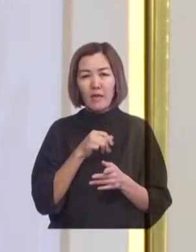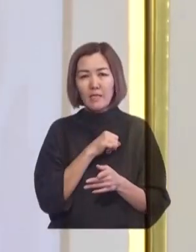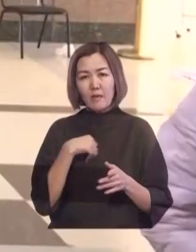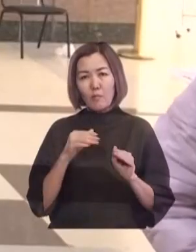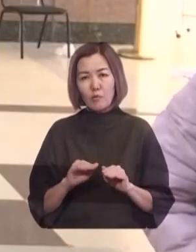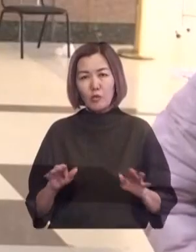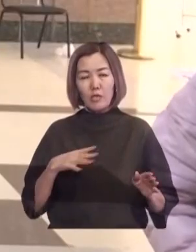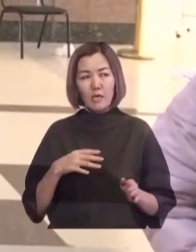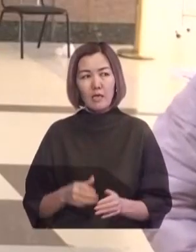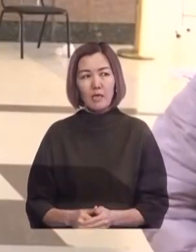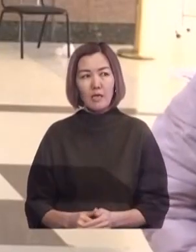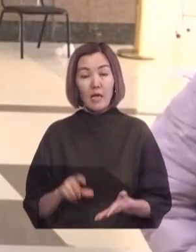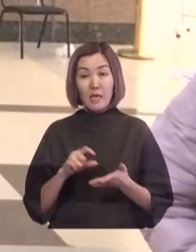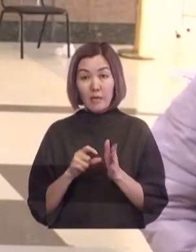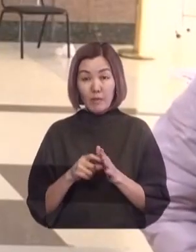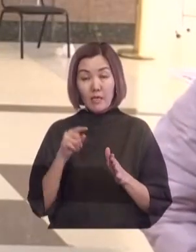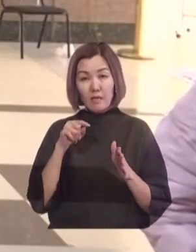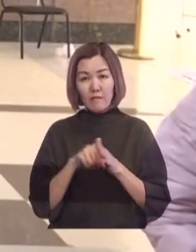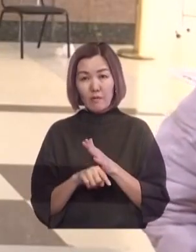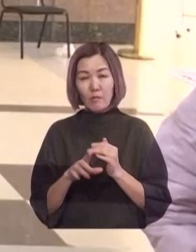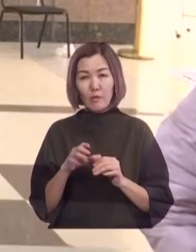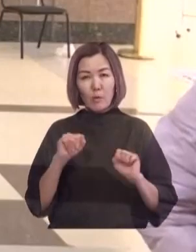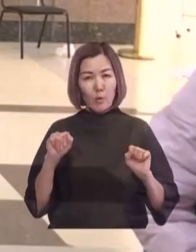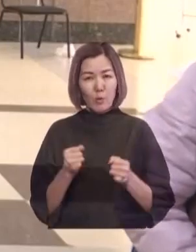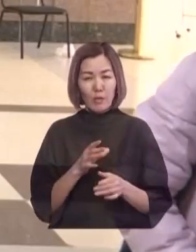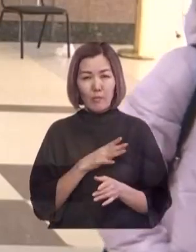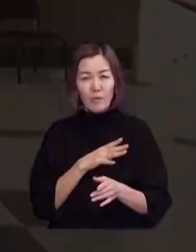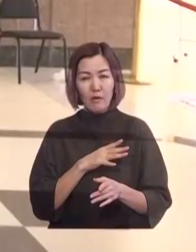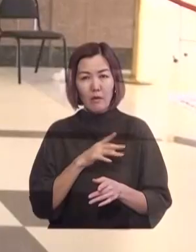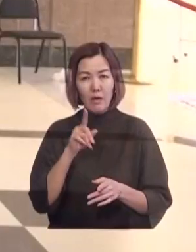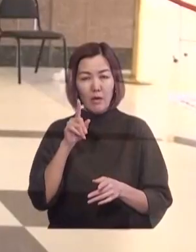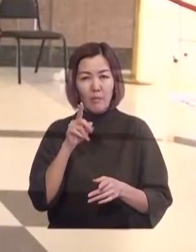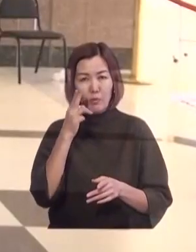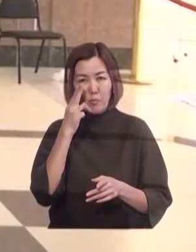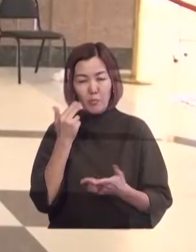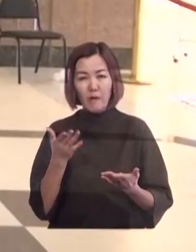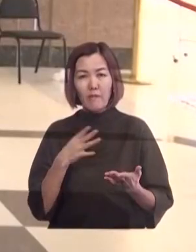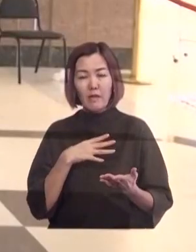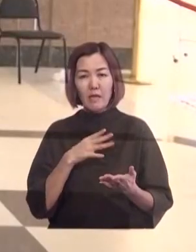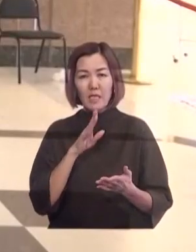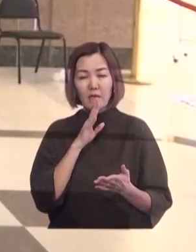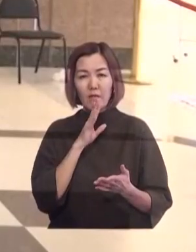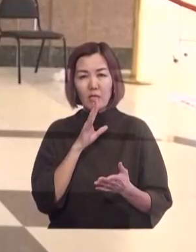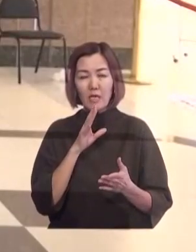ученики. В кабинете, конечно, тепло. Ну, было холодновато, потом привыкнули. Девочки сидели в